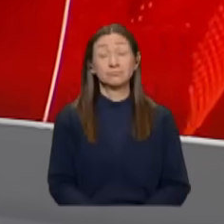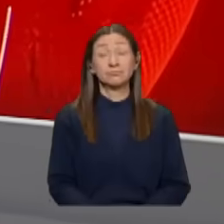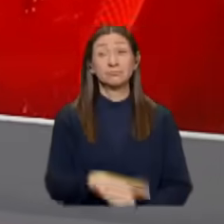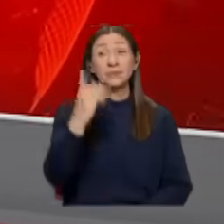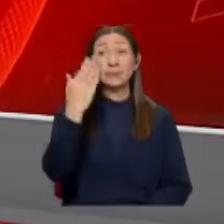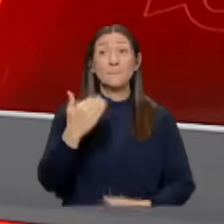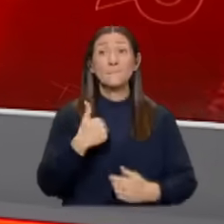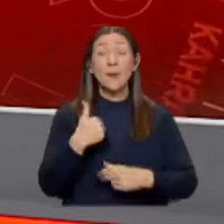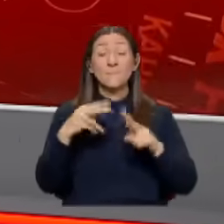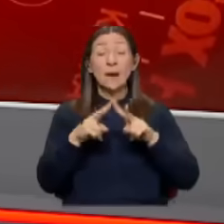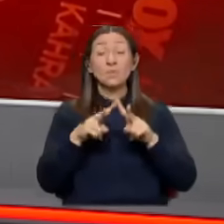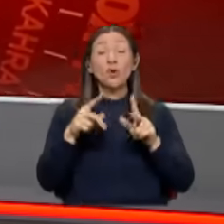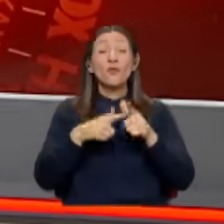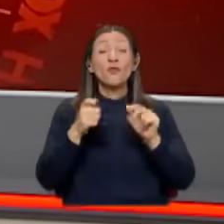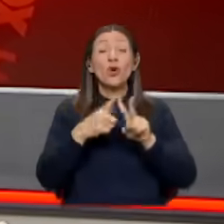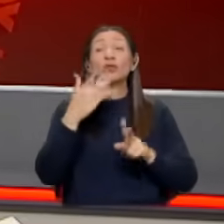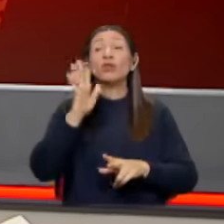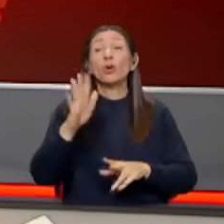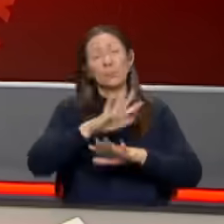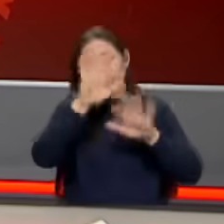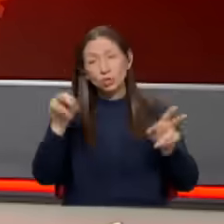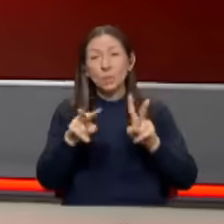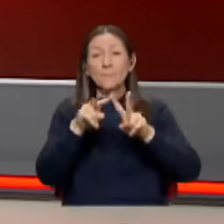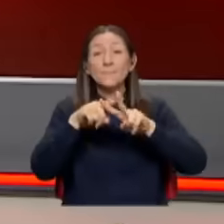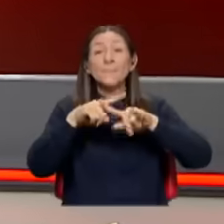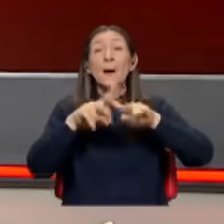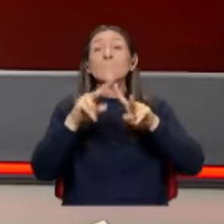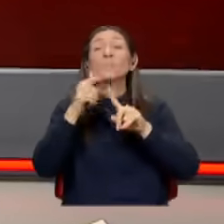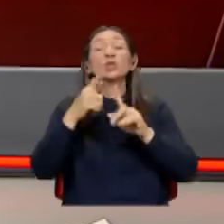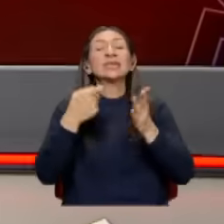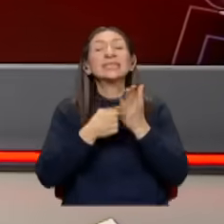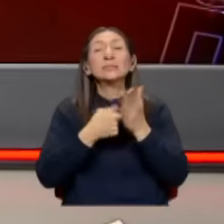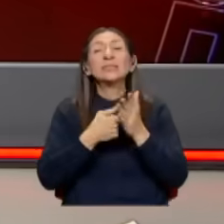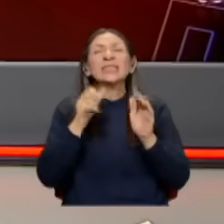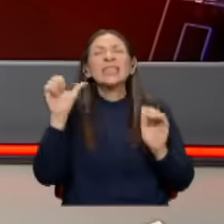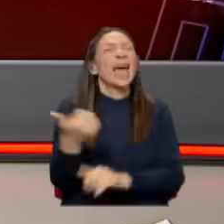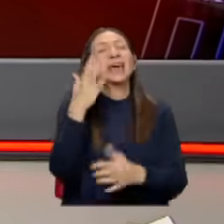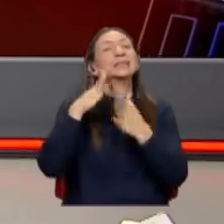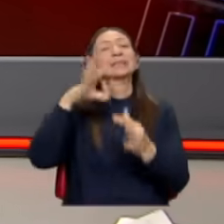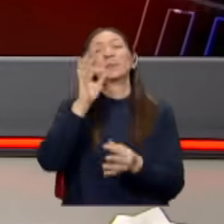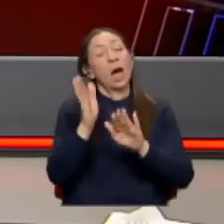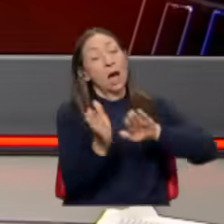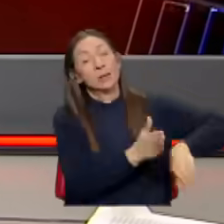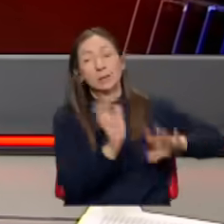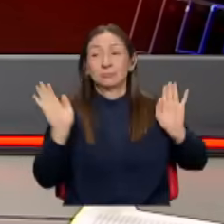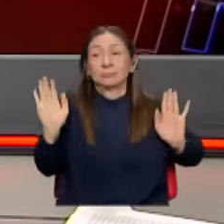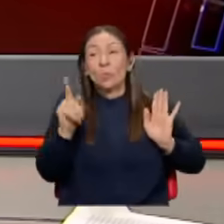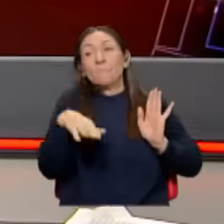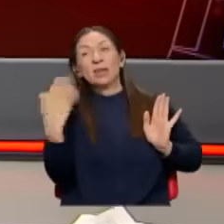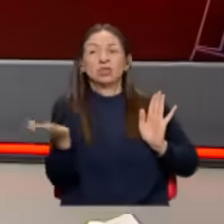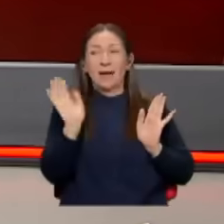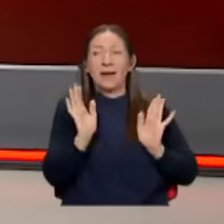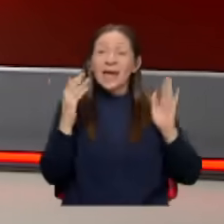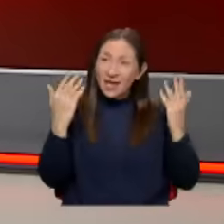Bir izleyicimiz ben Mahmut fonum falan yok demiş. Bütün Mahmut isimli değerli insanlarımızı tenzih ederim. Bu başka bir